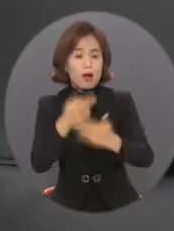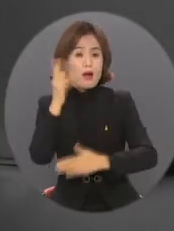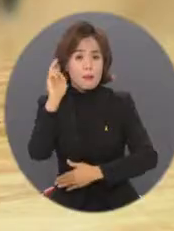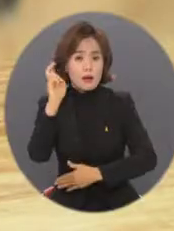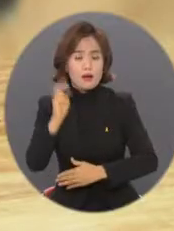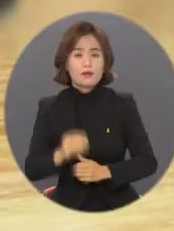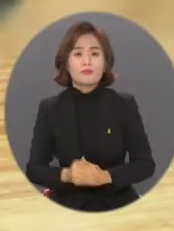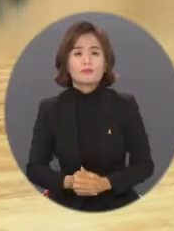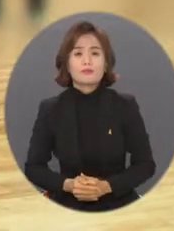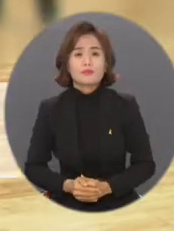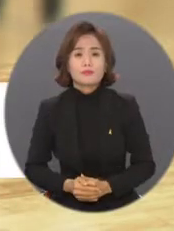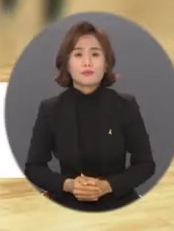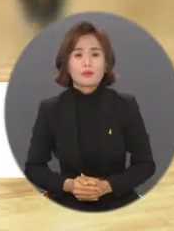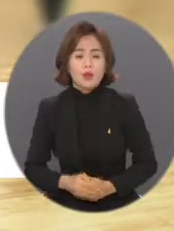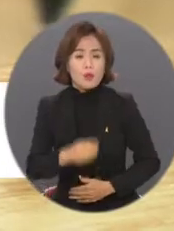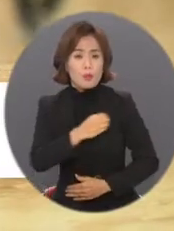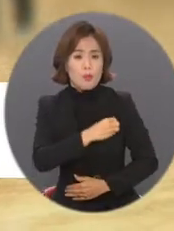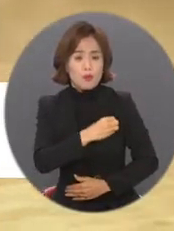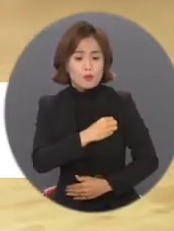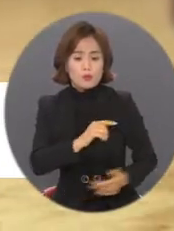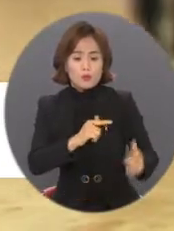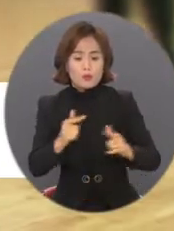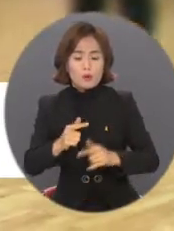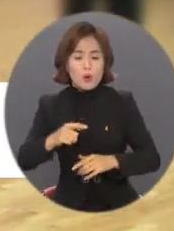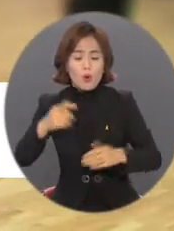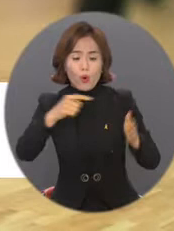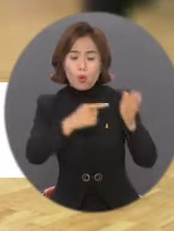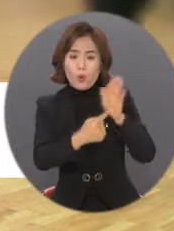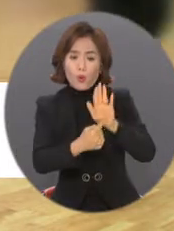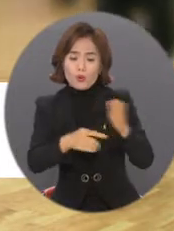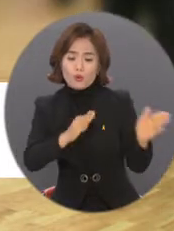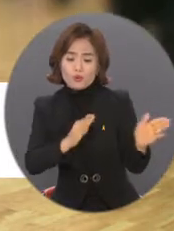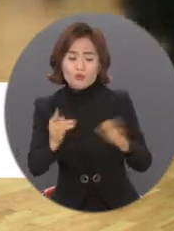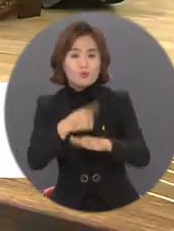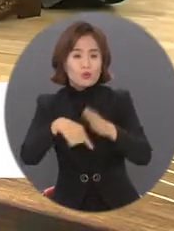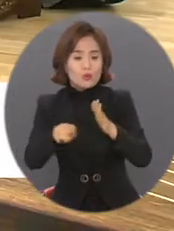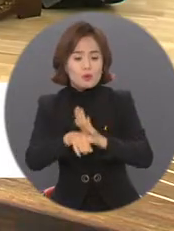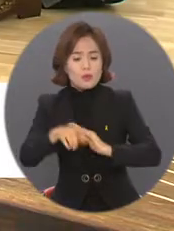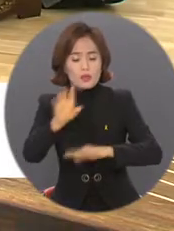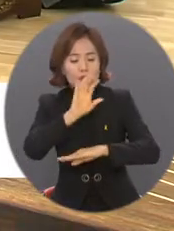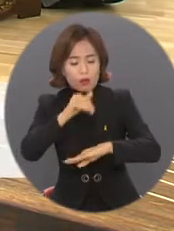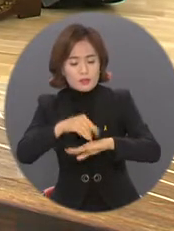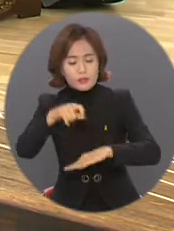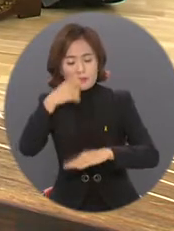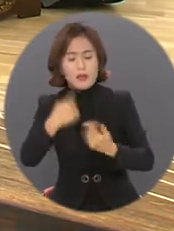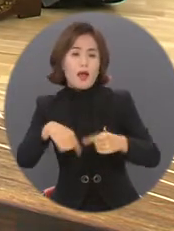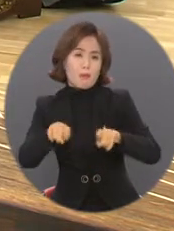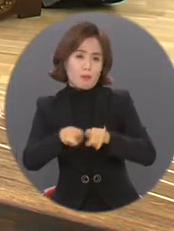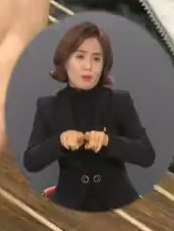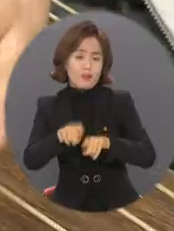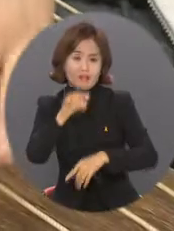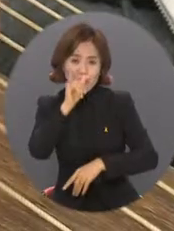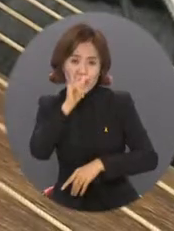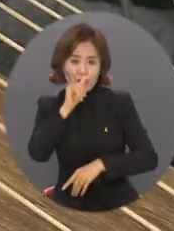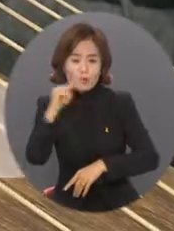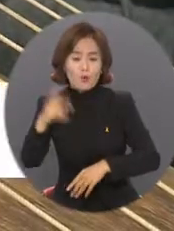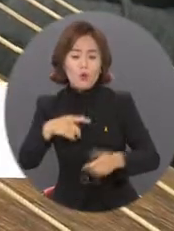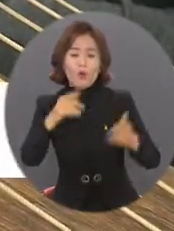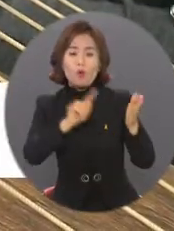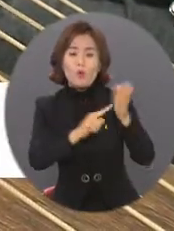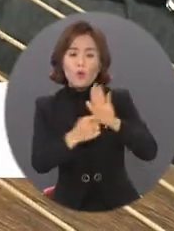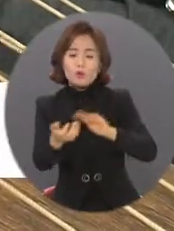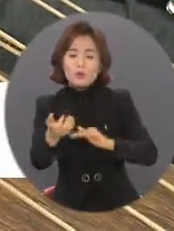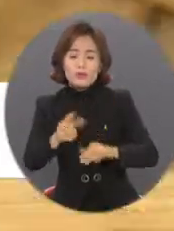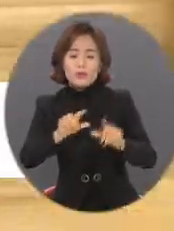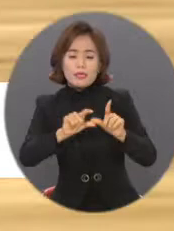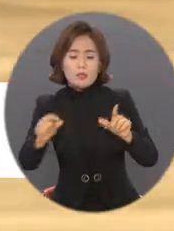같습니다 단원들은 그 동안 공연을 앞두고 연일 연습과 식사 등을 함께 해왔습니다 특히 공연 전